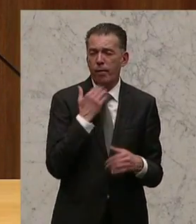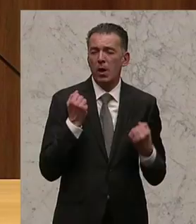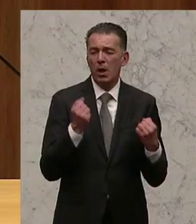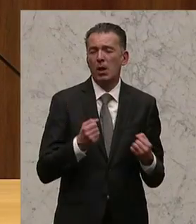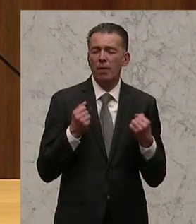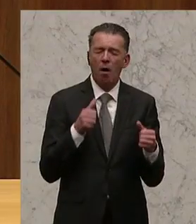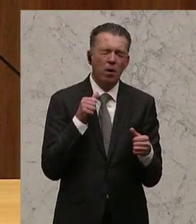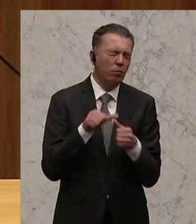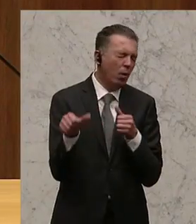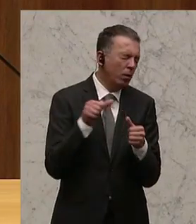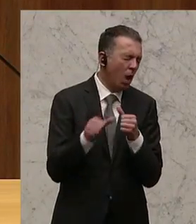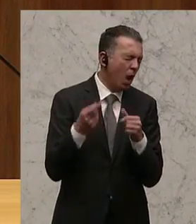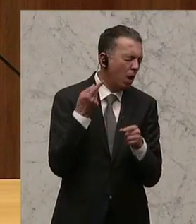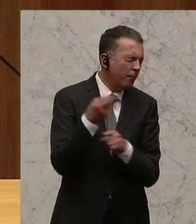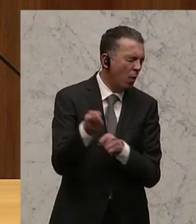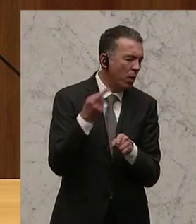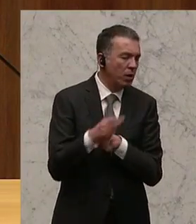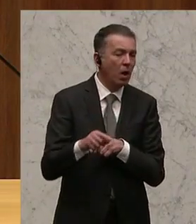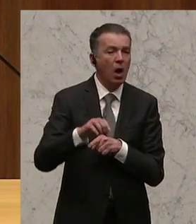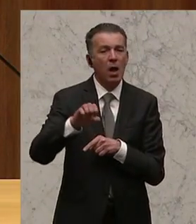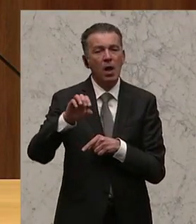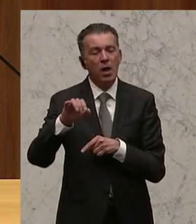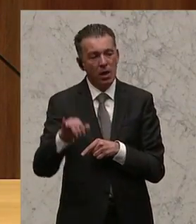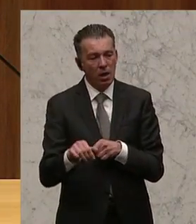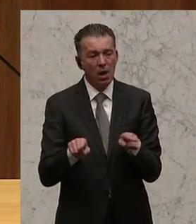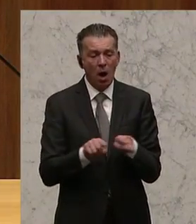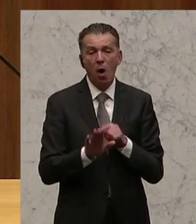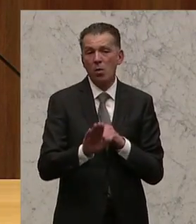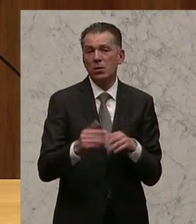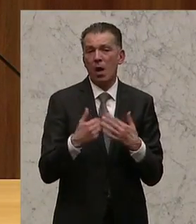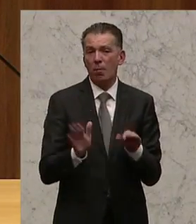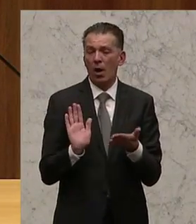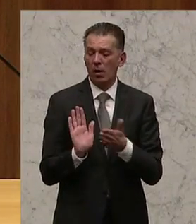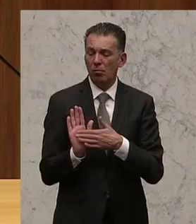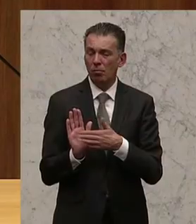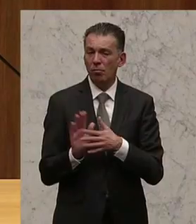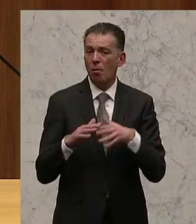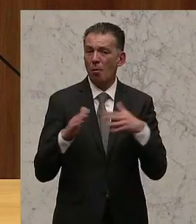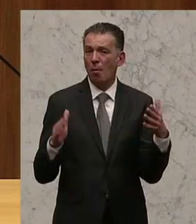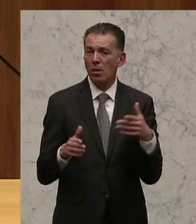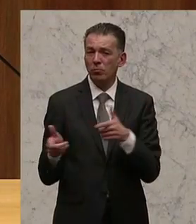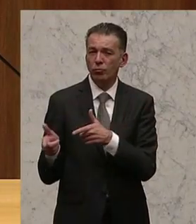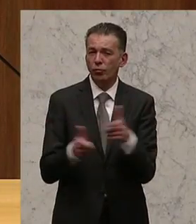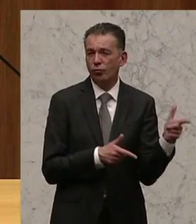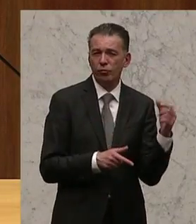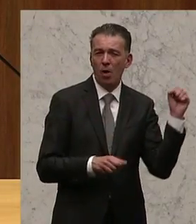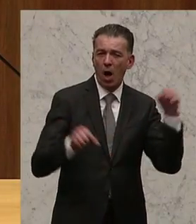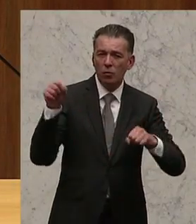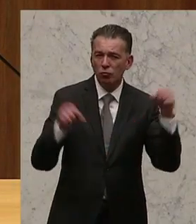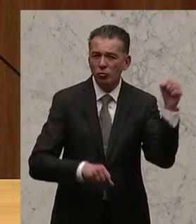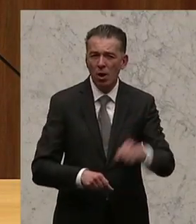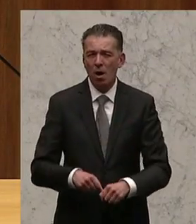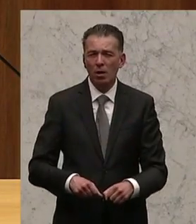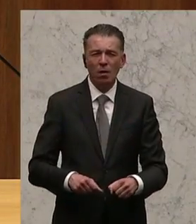Gewaltanwendung brutalster Art an. Genau Amnesty International verweist in seinem Bericht auf Massenhinrichtungen, Anschläge, wo